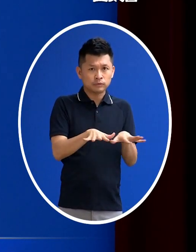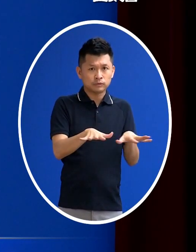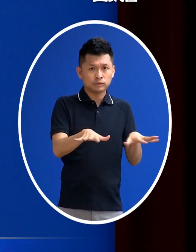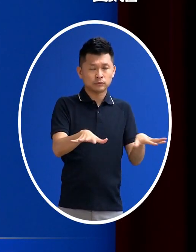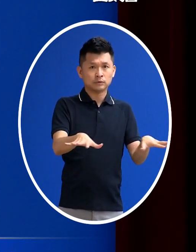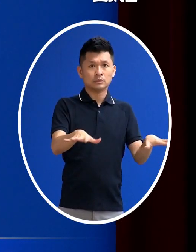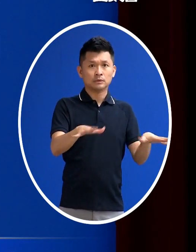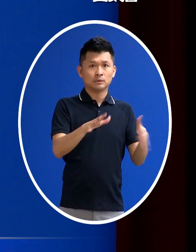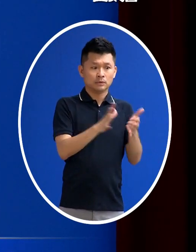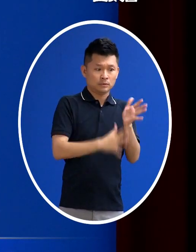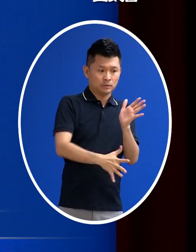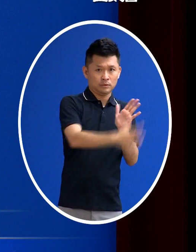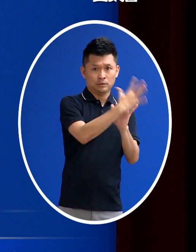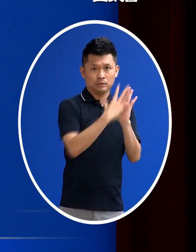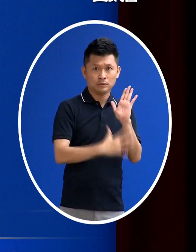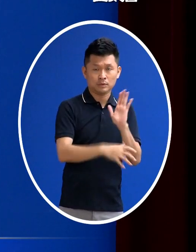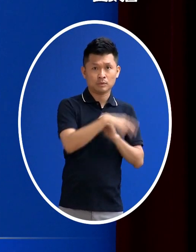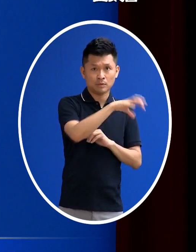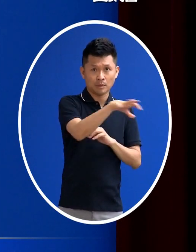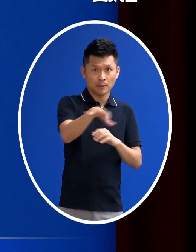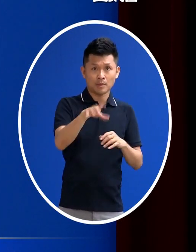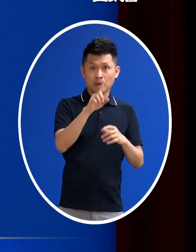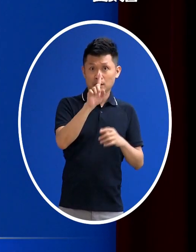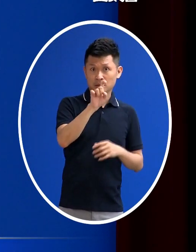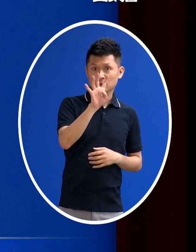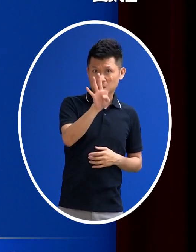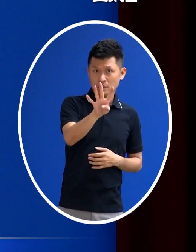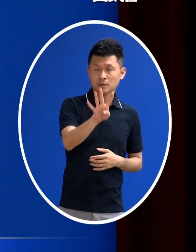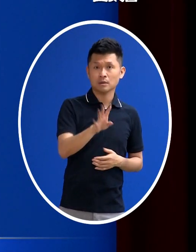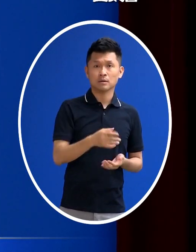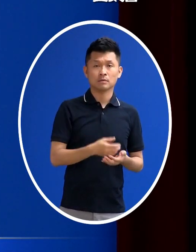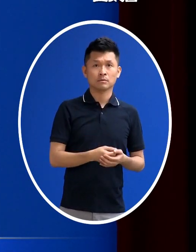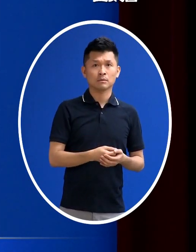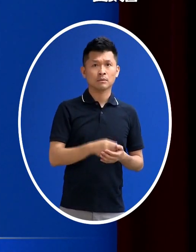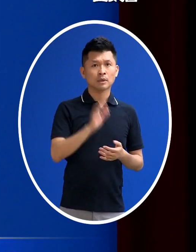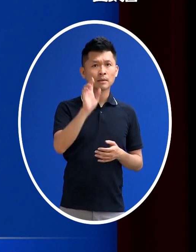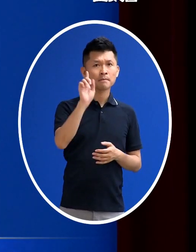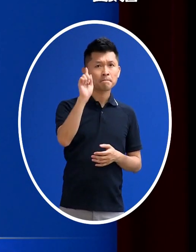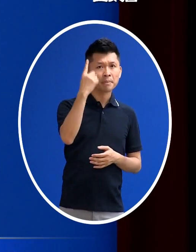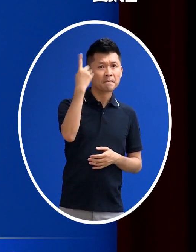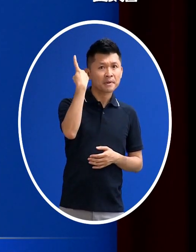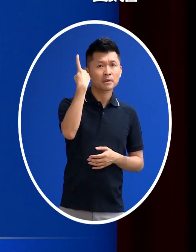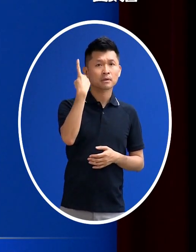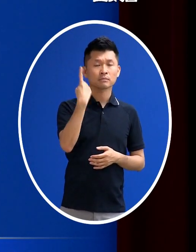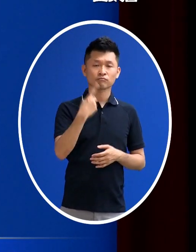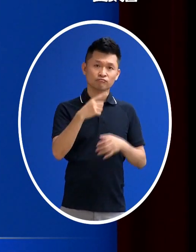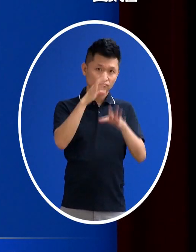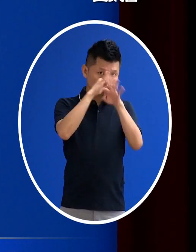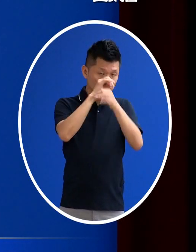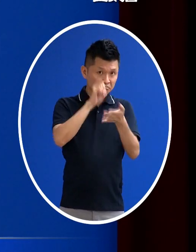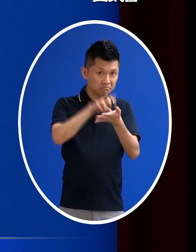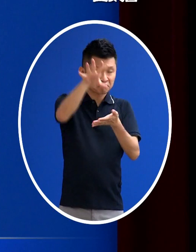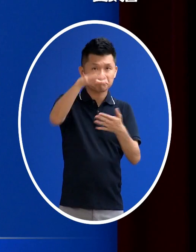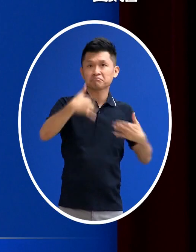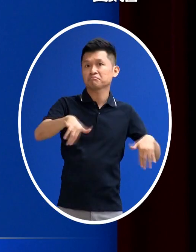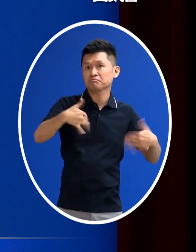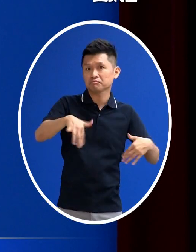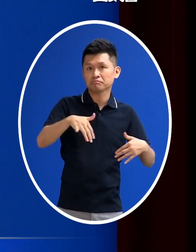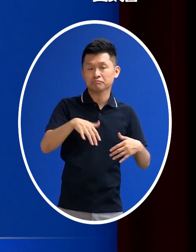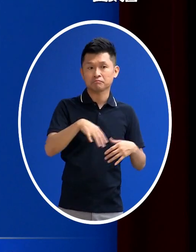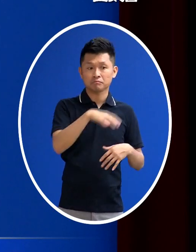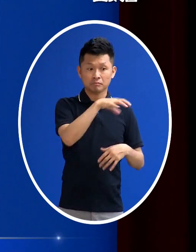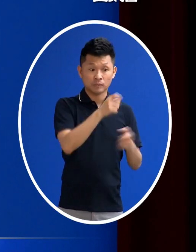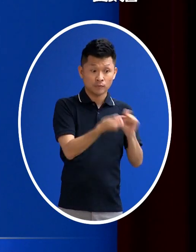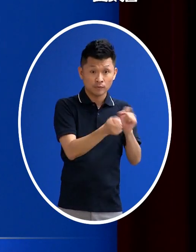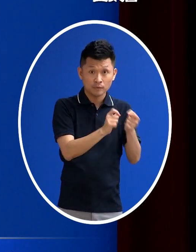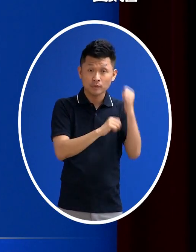上的省份或城市去。那但它的源头目前其实还没有调查报告出来，当地是有一些怀疑说会不会是